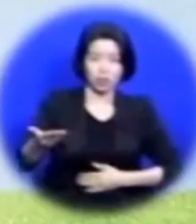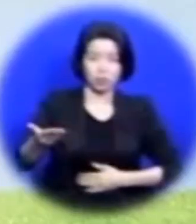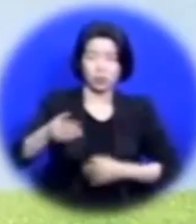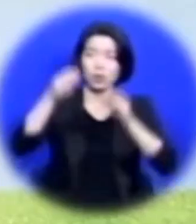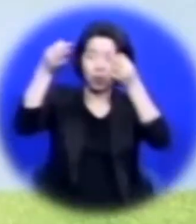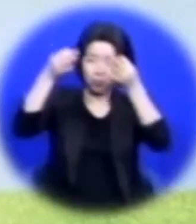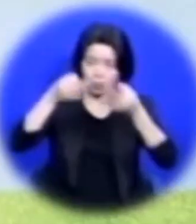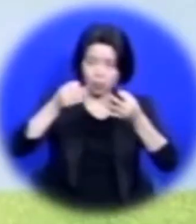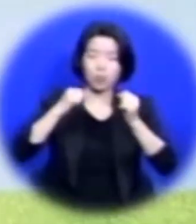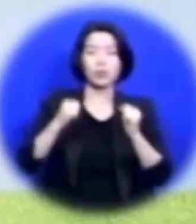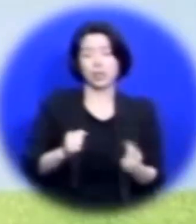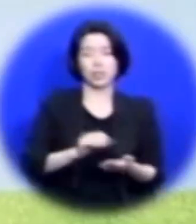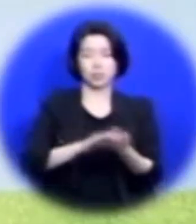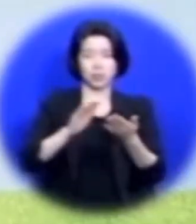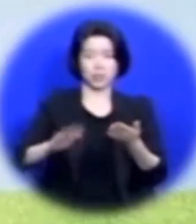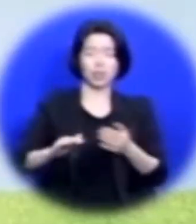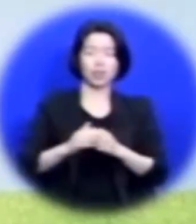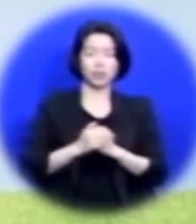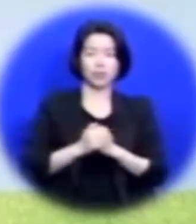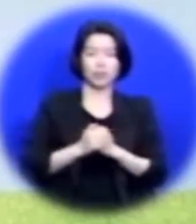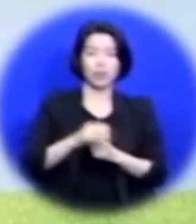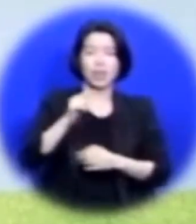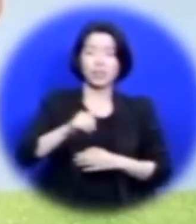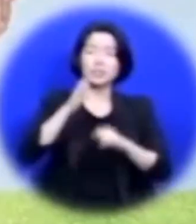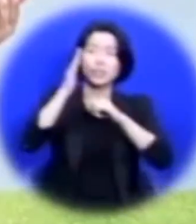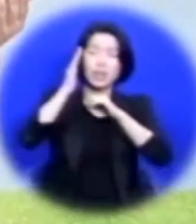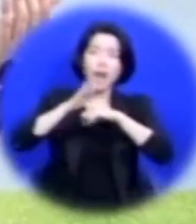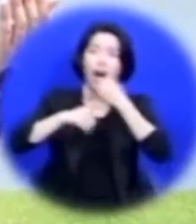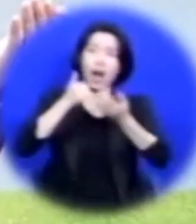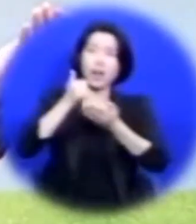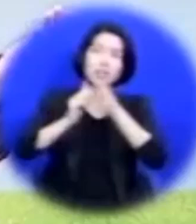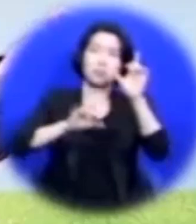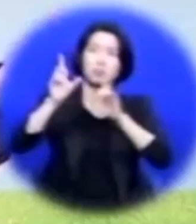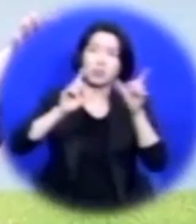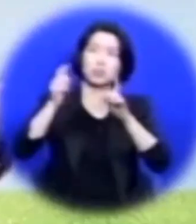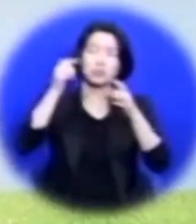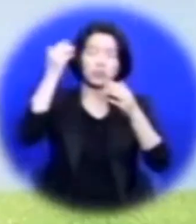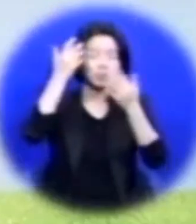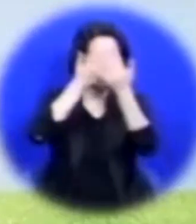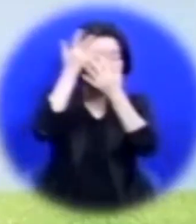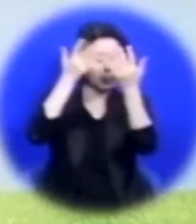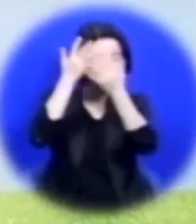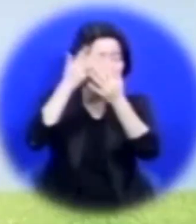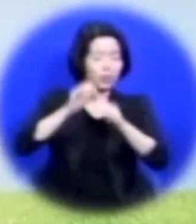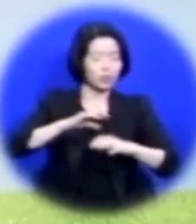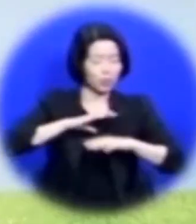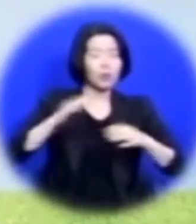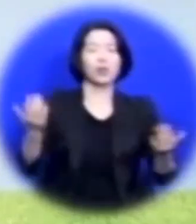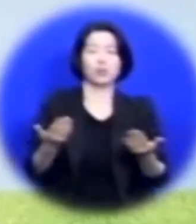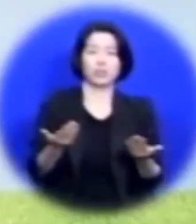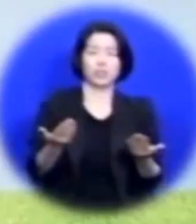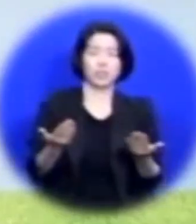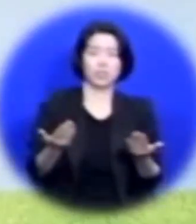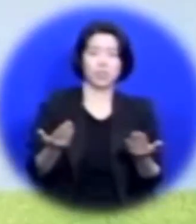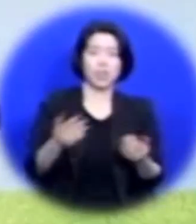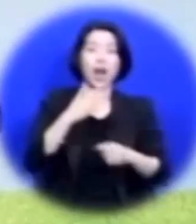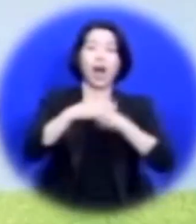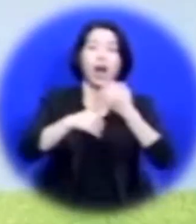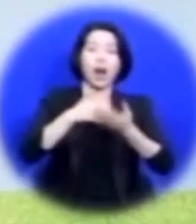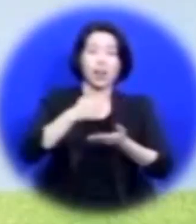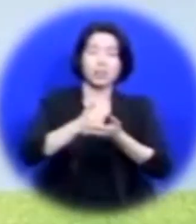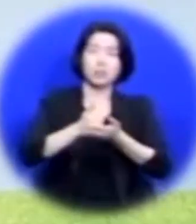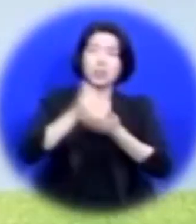보고 계십니다 그 하나님의 모습을 그려보는 것은 정말 놀라운 일입니다 하나님이